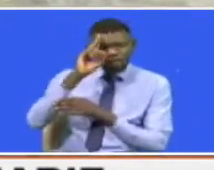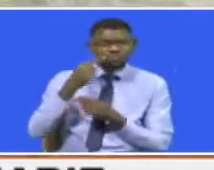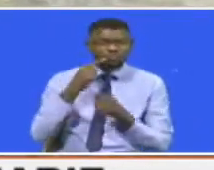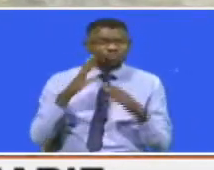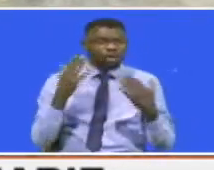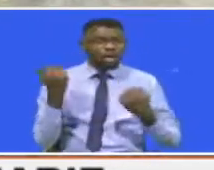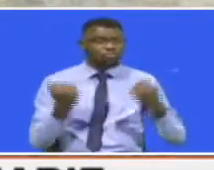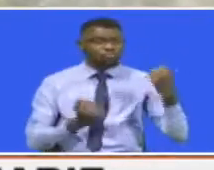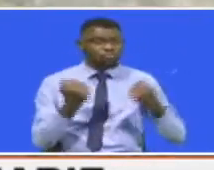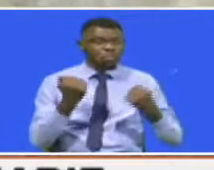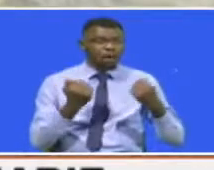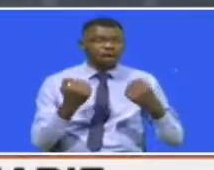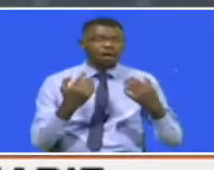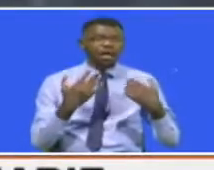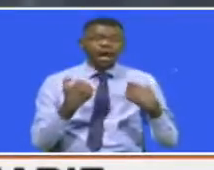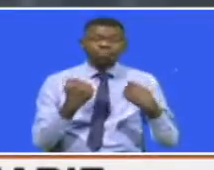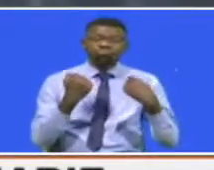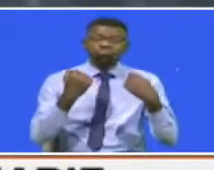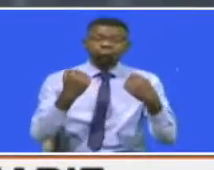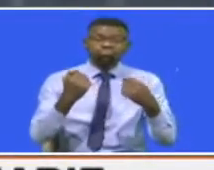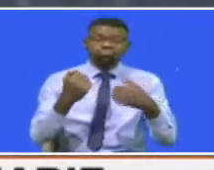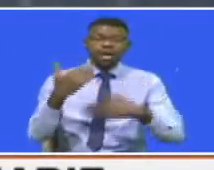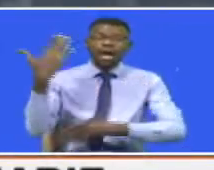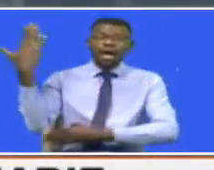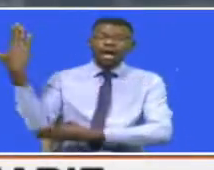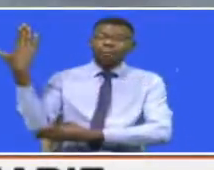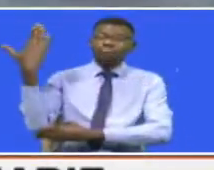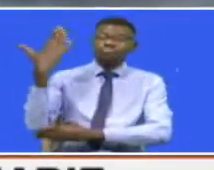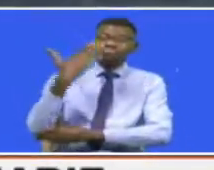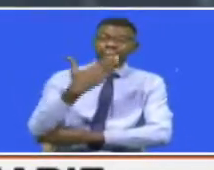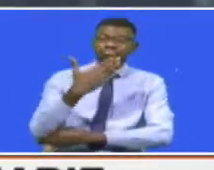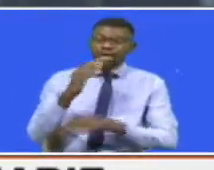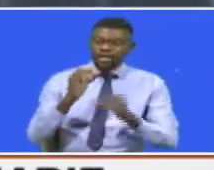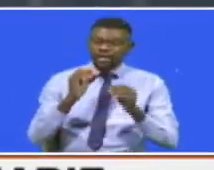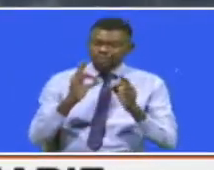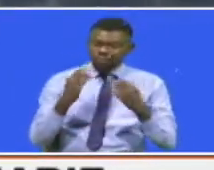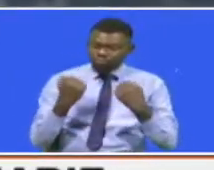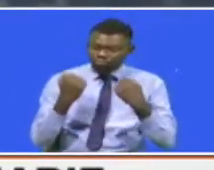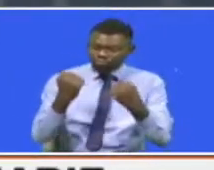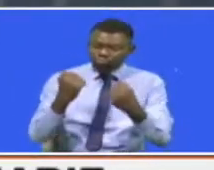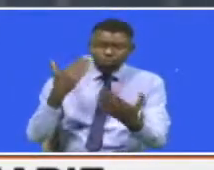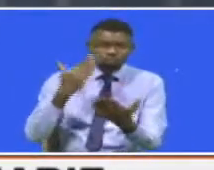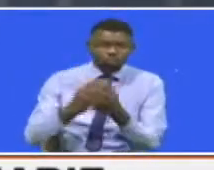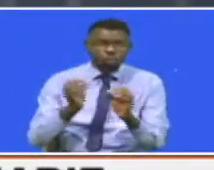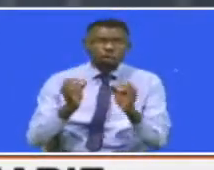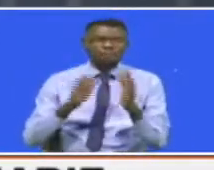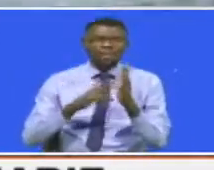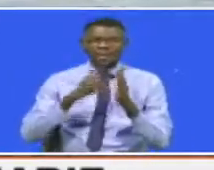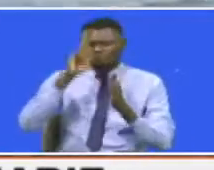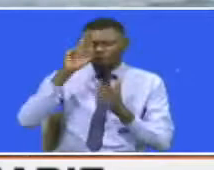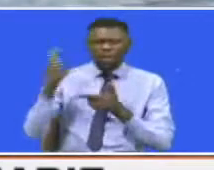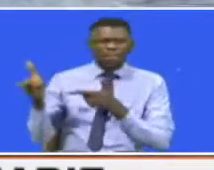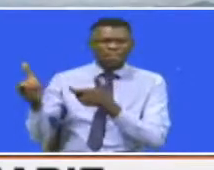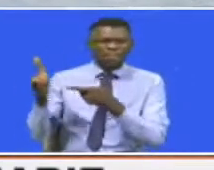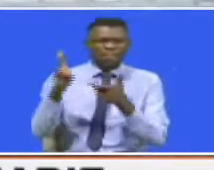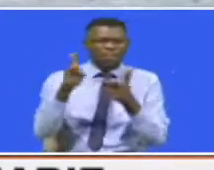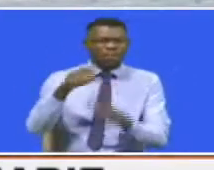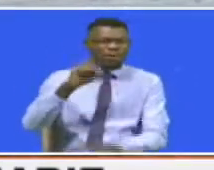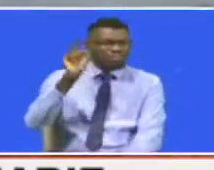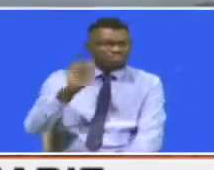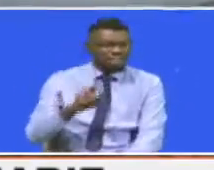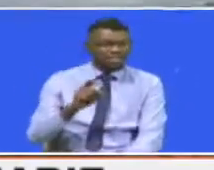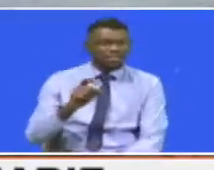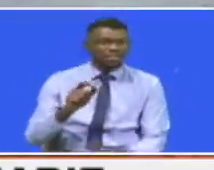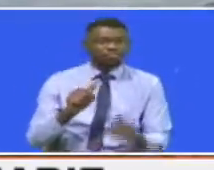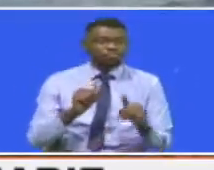gari linapokosa kusimama kwenye kizuizi, maafisa wa polisi wanahitajika kufyatulia magurudumu yake risasi ama kumgojea